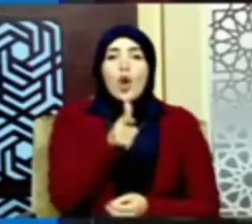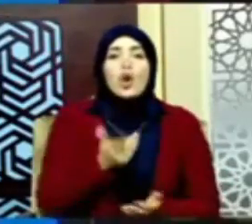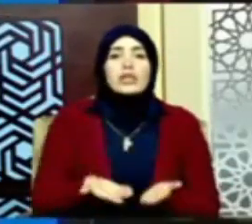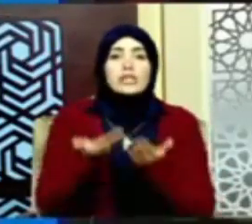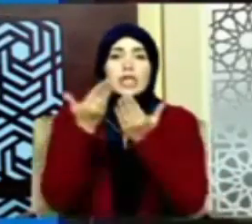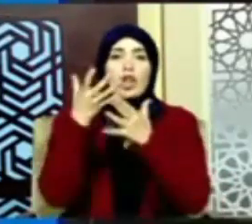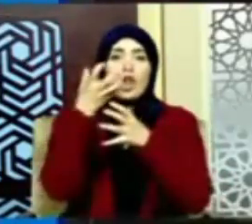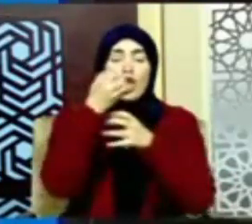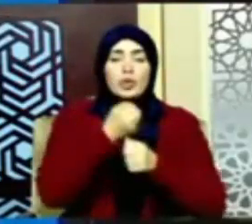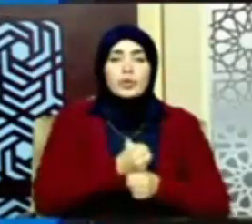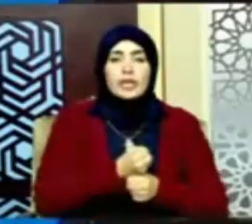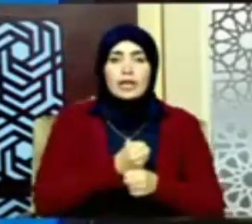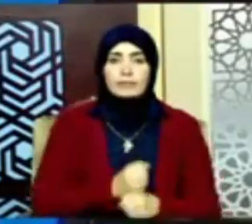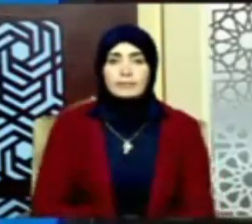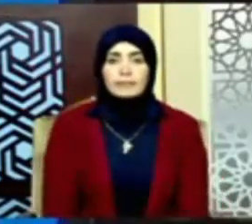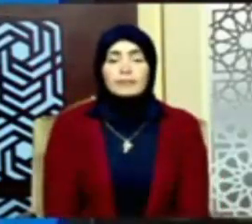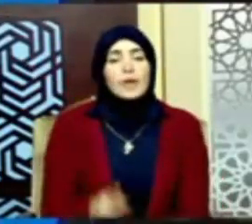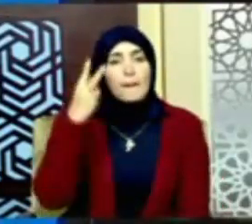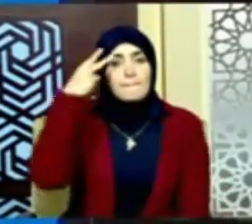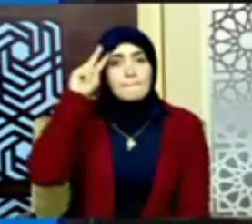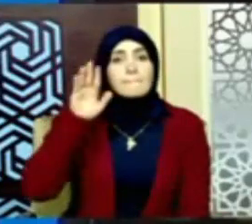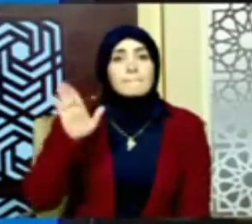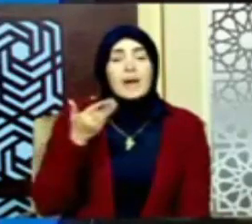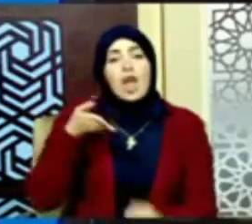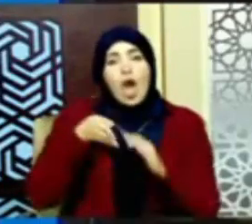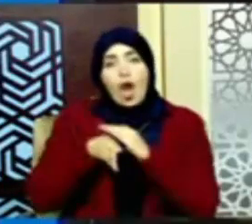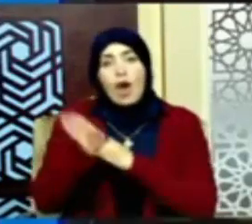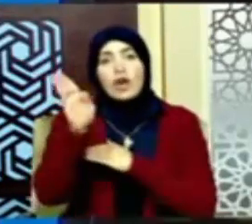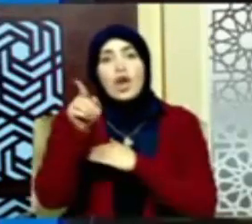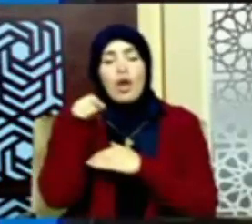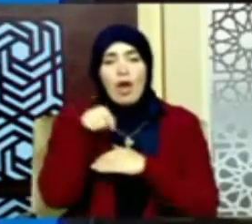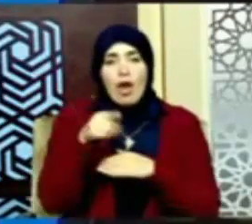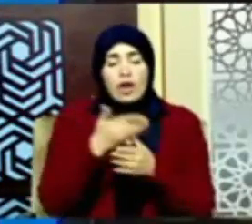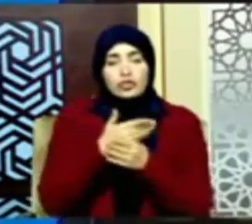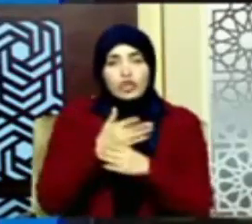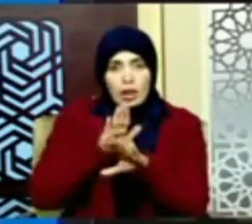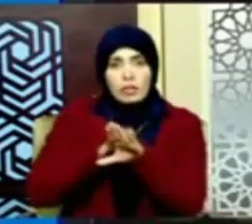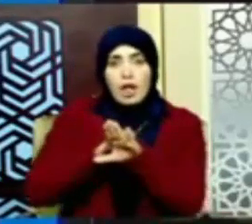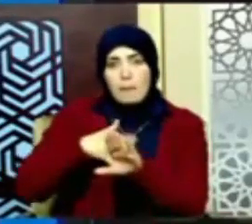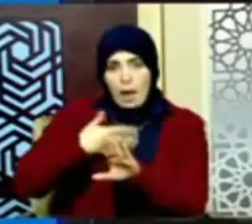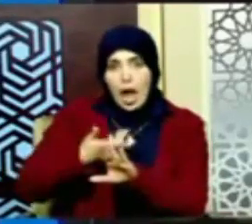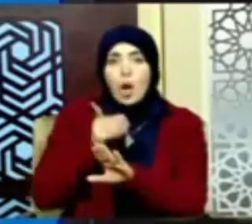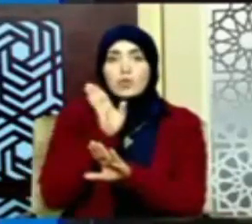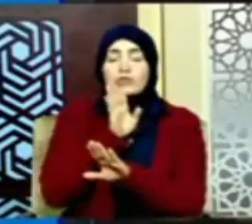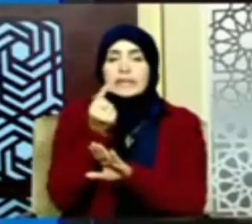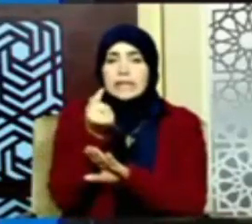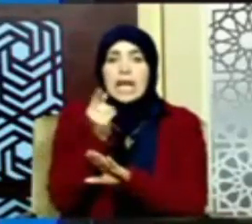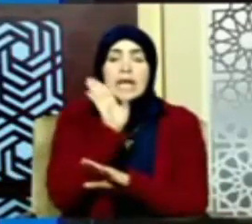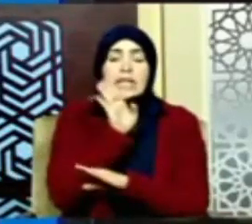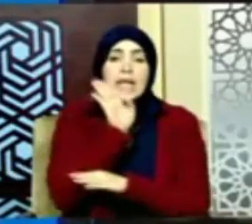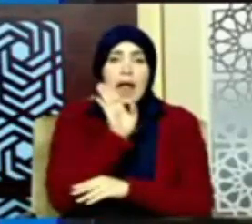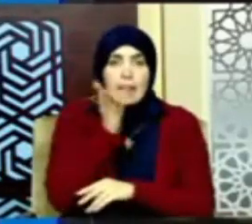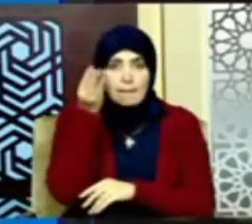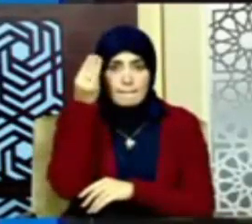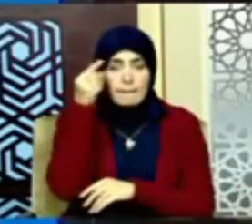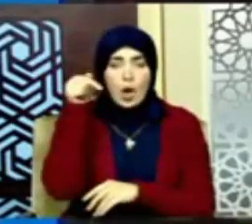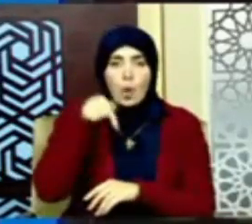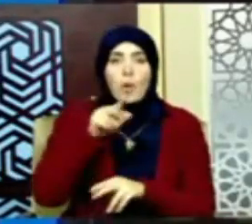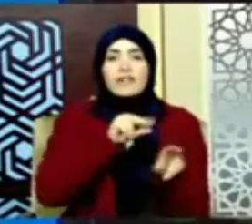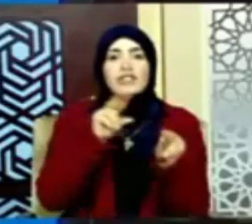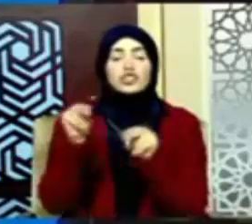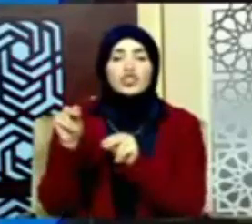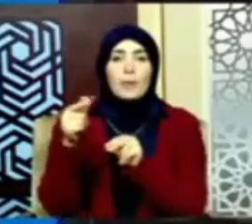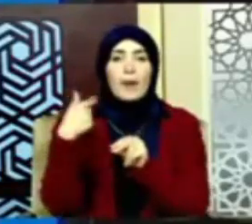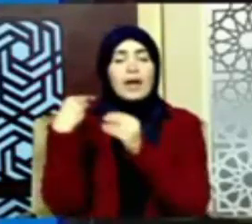عليه وسلم: من خرج في طلب العلم فهو في سبيل الله